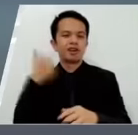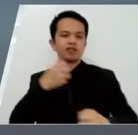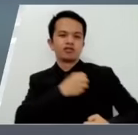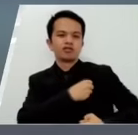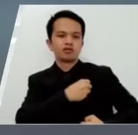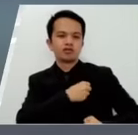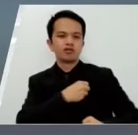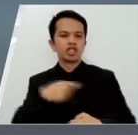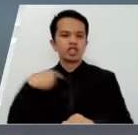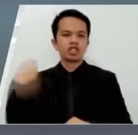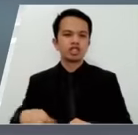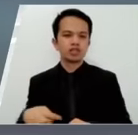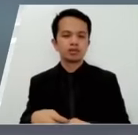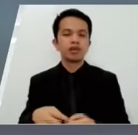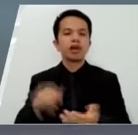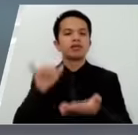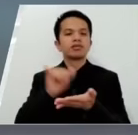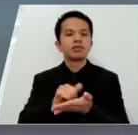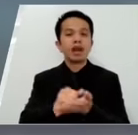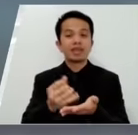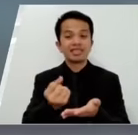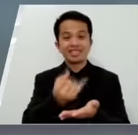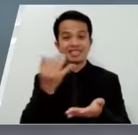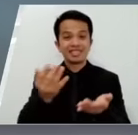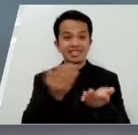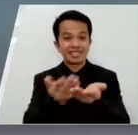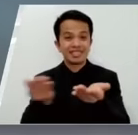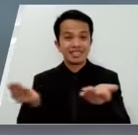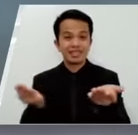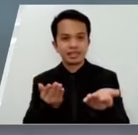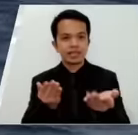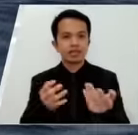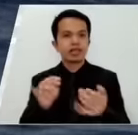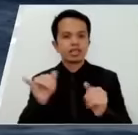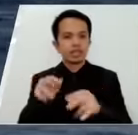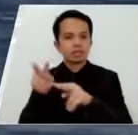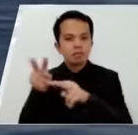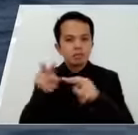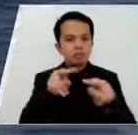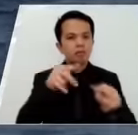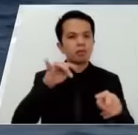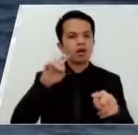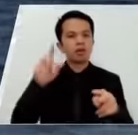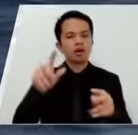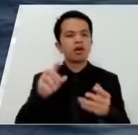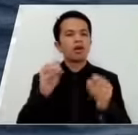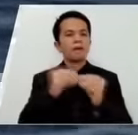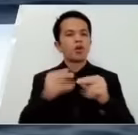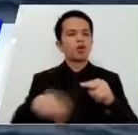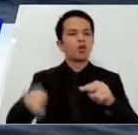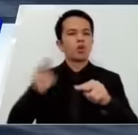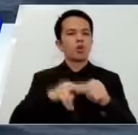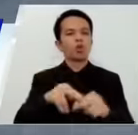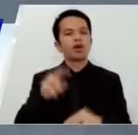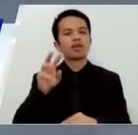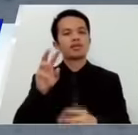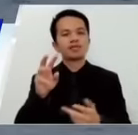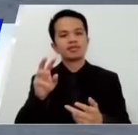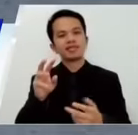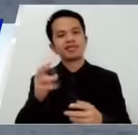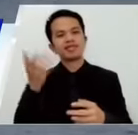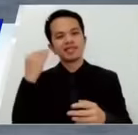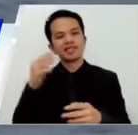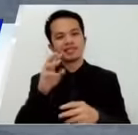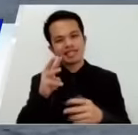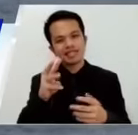Ang kinumpirmang bilang ng Philippine Coast Guard at ang namonitor ni Powell, mas marami na sa 6 lang na Chinese fishing militia